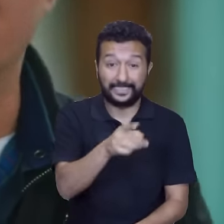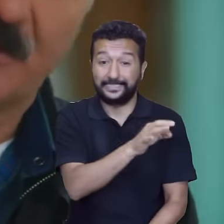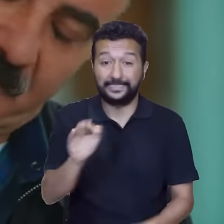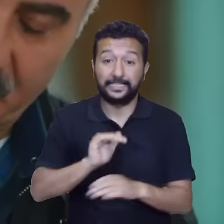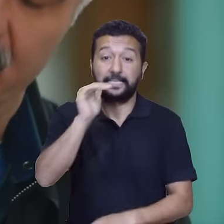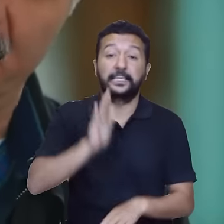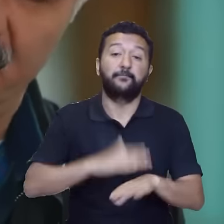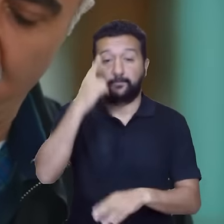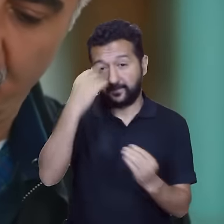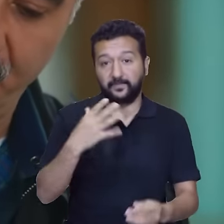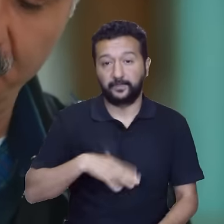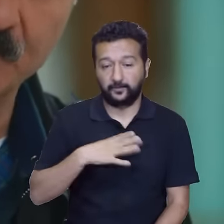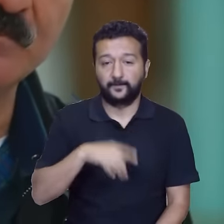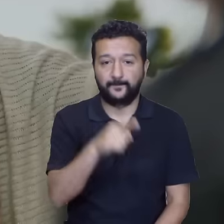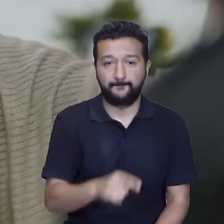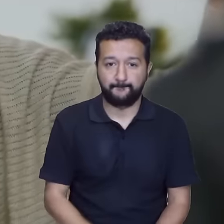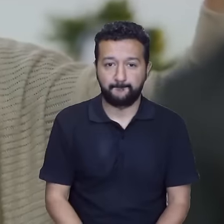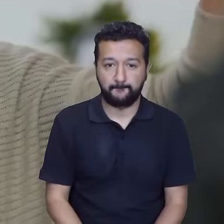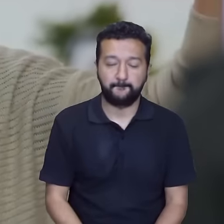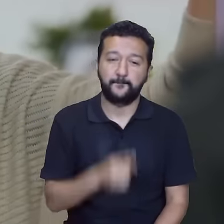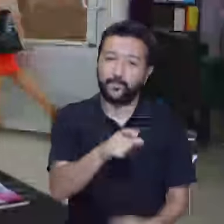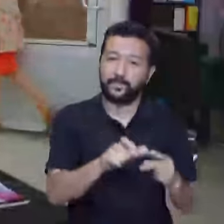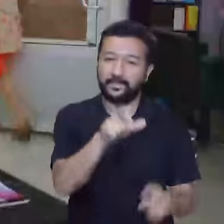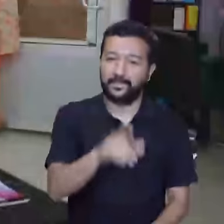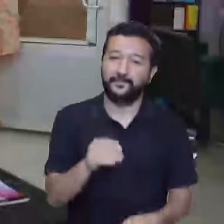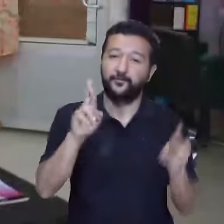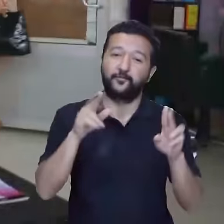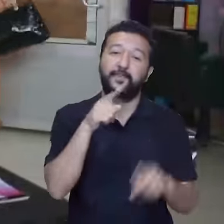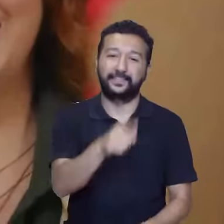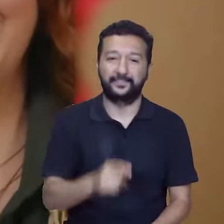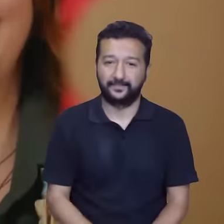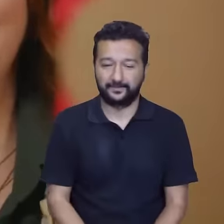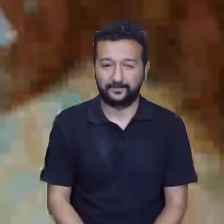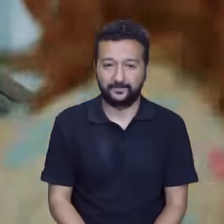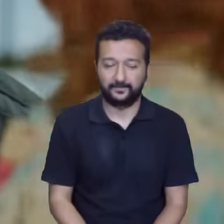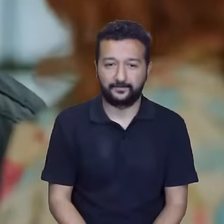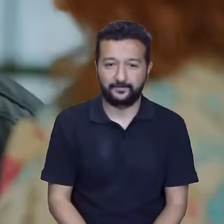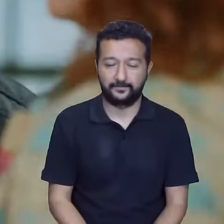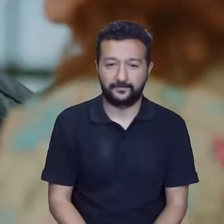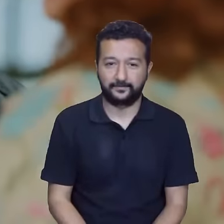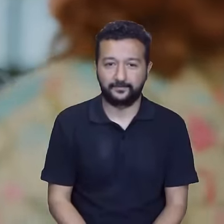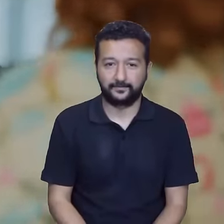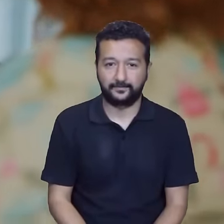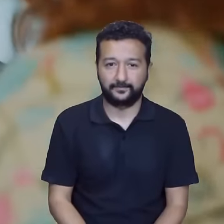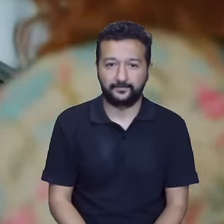sensiz yaşayamam mesajı vermek istiyorum. Ay Şener çok romantik.